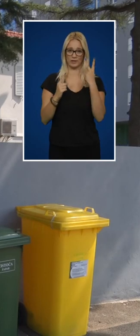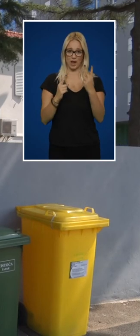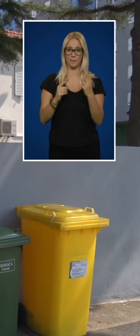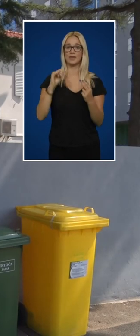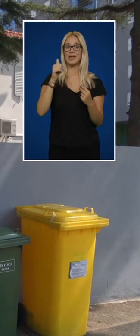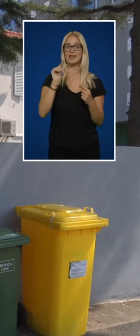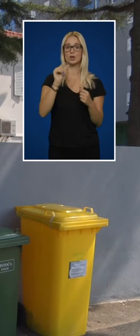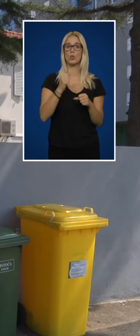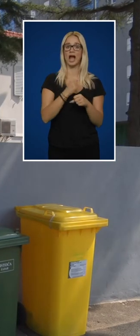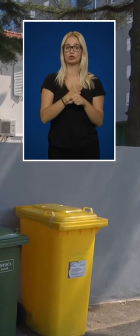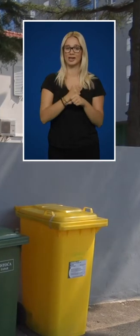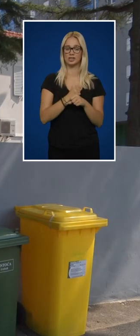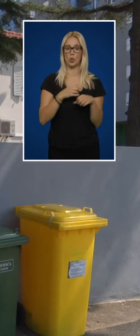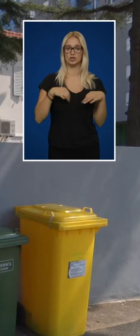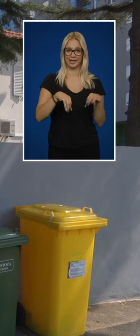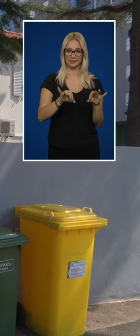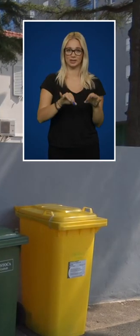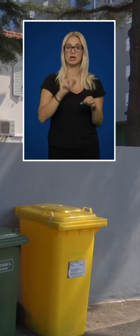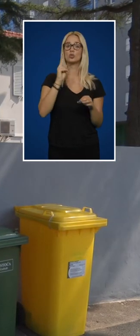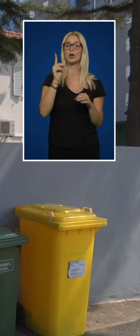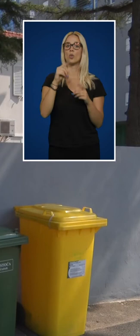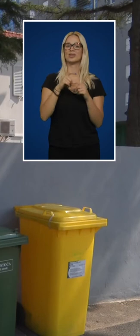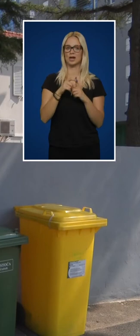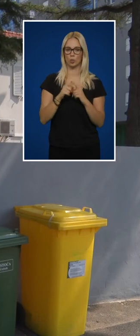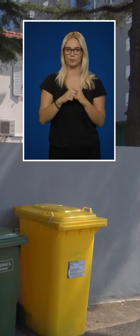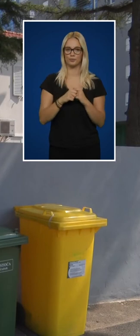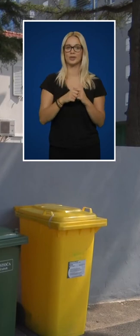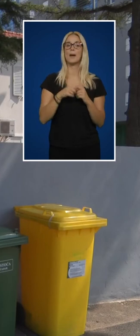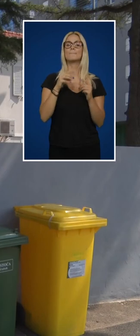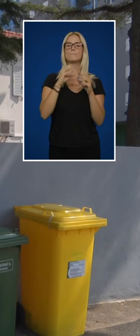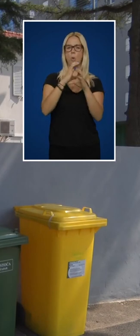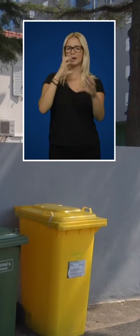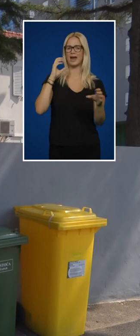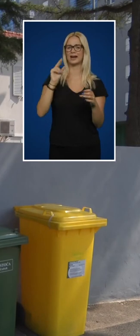dijela sustava sa tri spremnika na kućnom pragu, znači